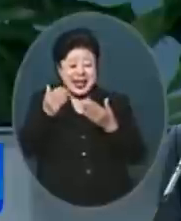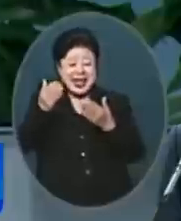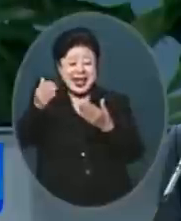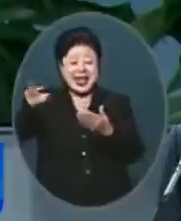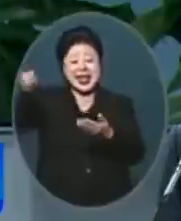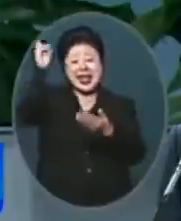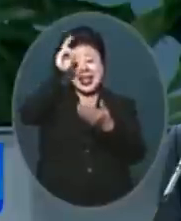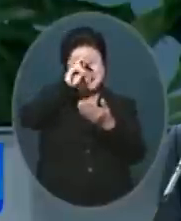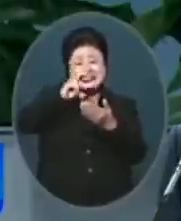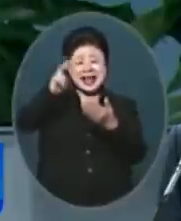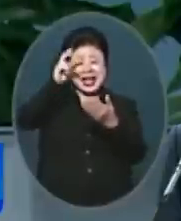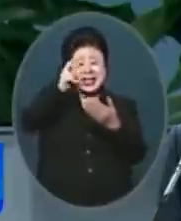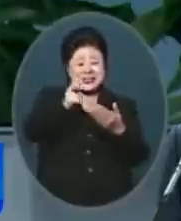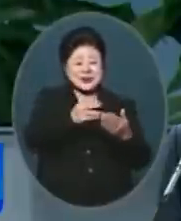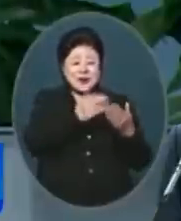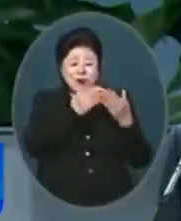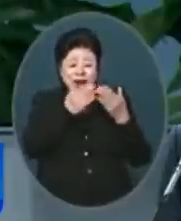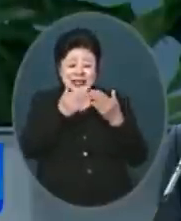찬송하세